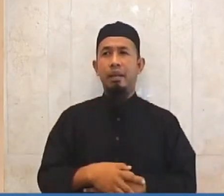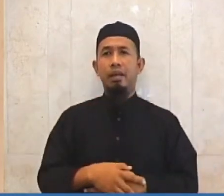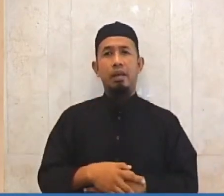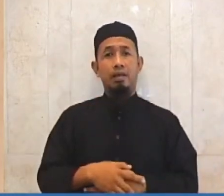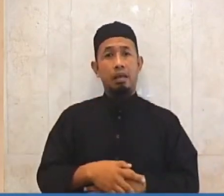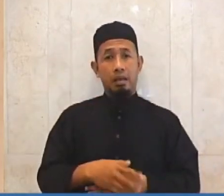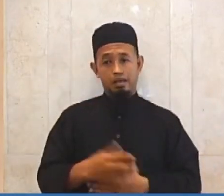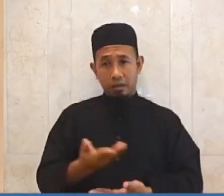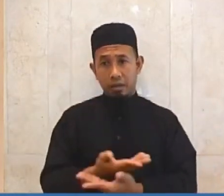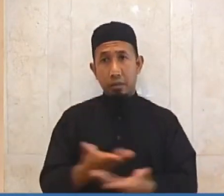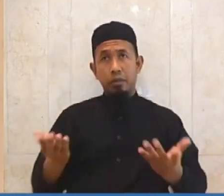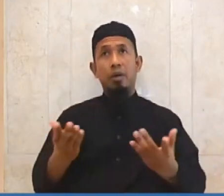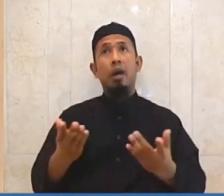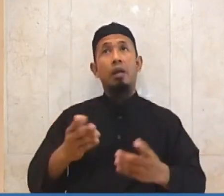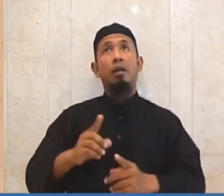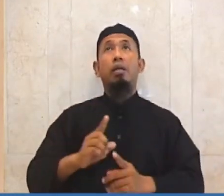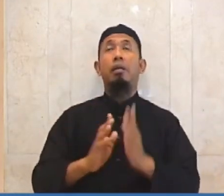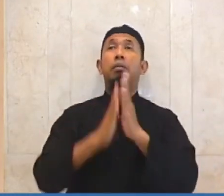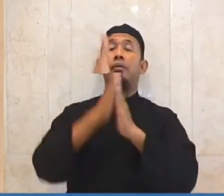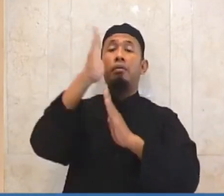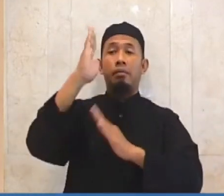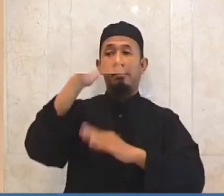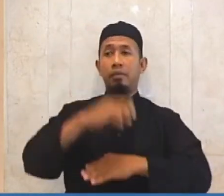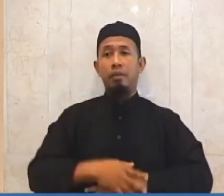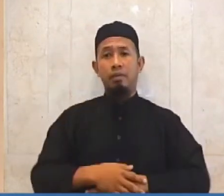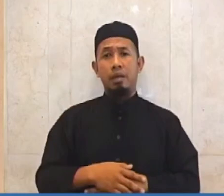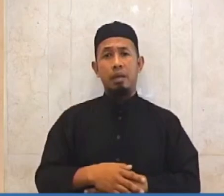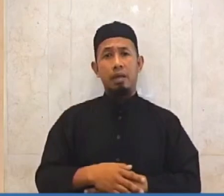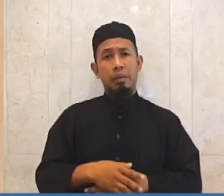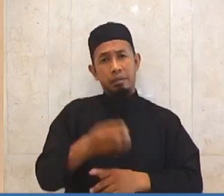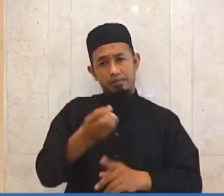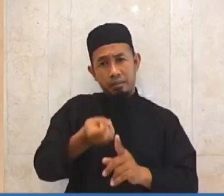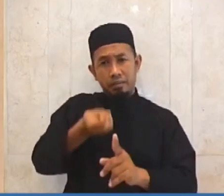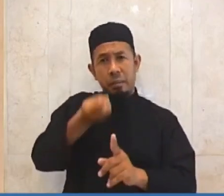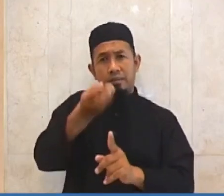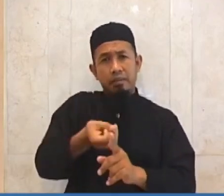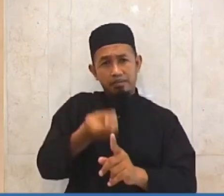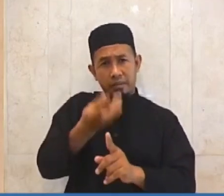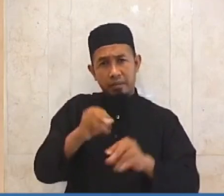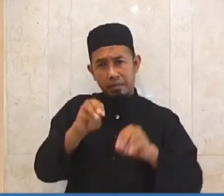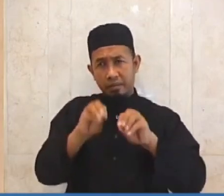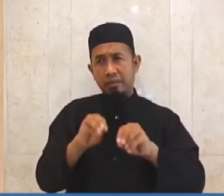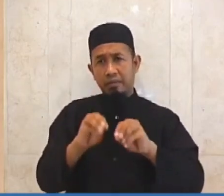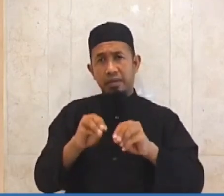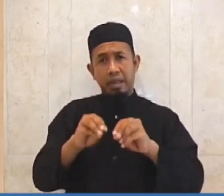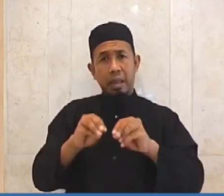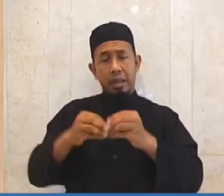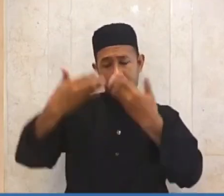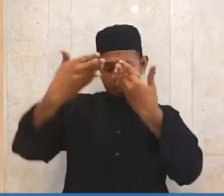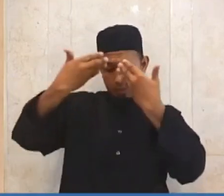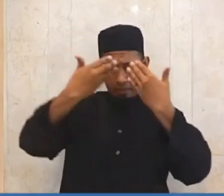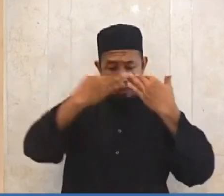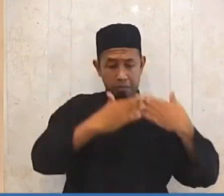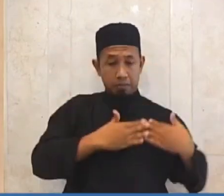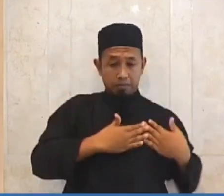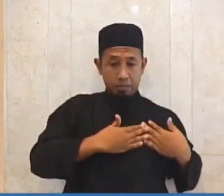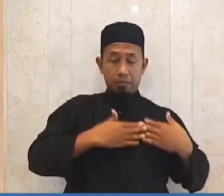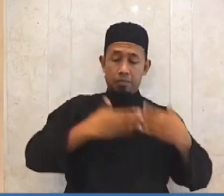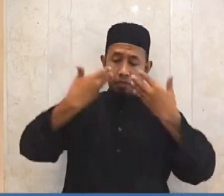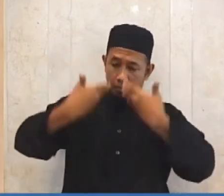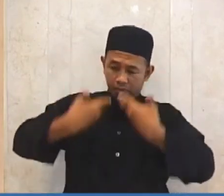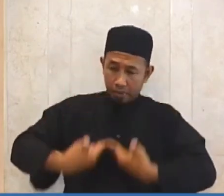rahimakumullah Oleh karena itu pembinaan mental spiritual atau pembangunan mental